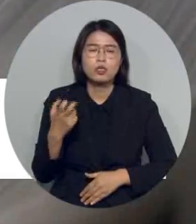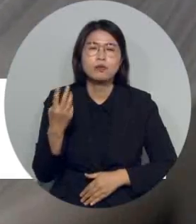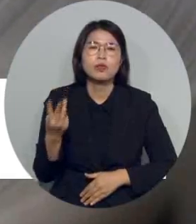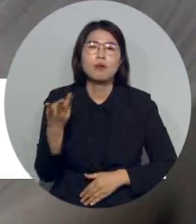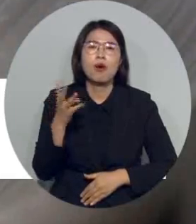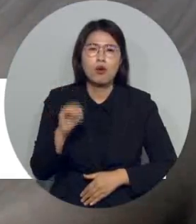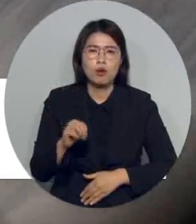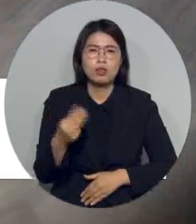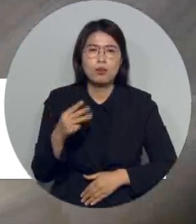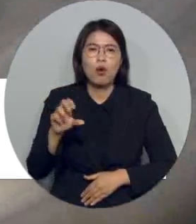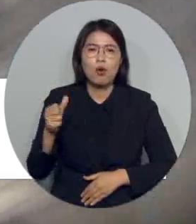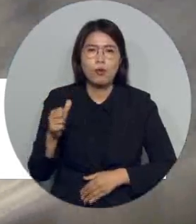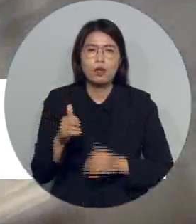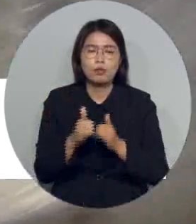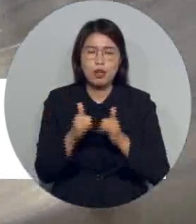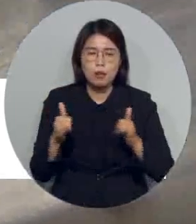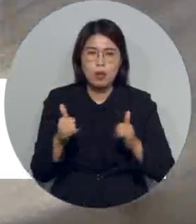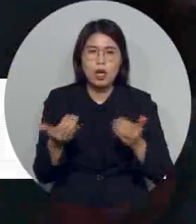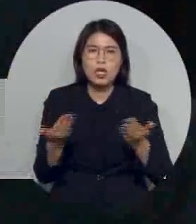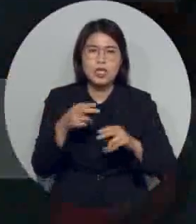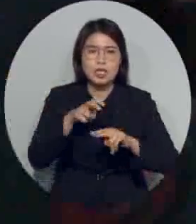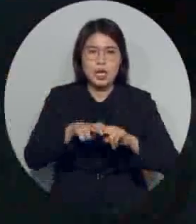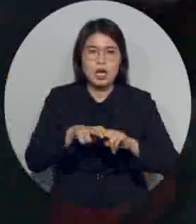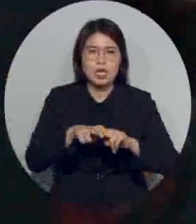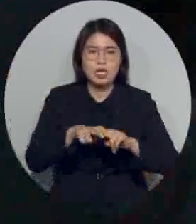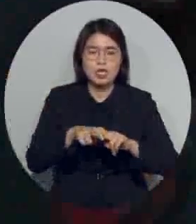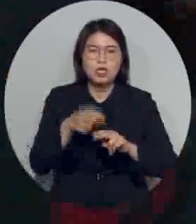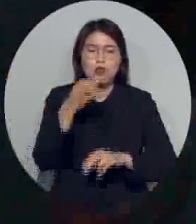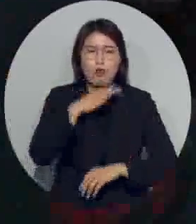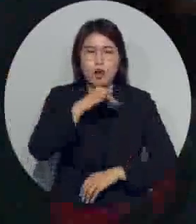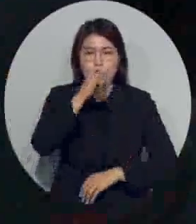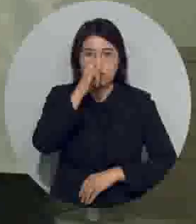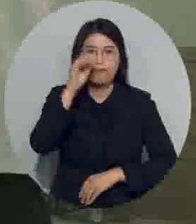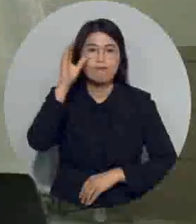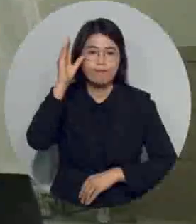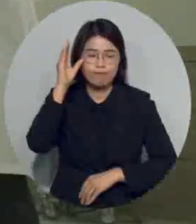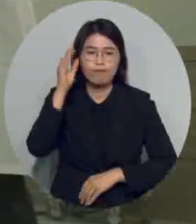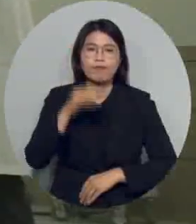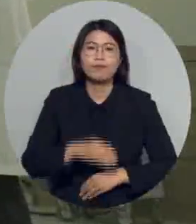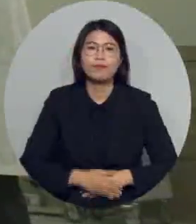삼선 500여명의 일자리 창출 효과가 있을 것으로 기대하고 있습니다